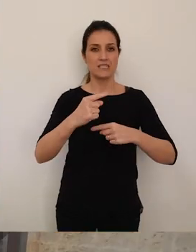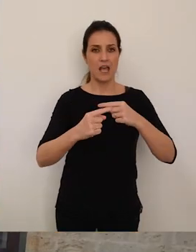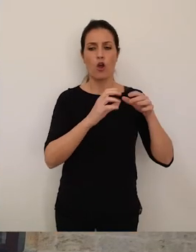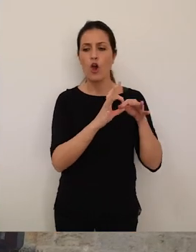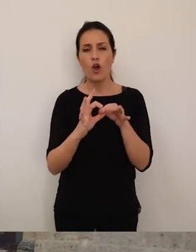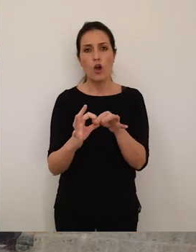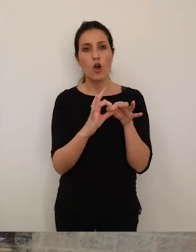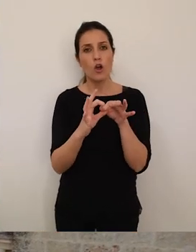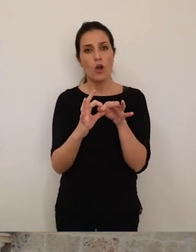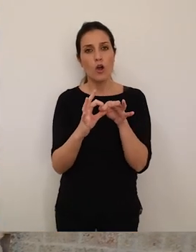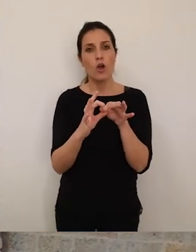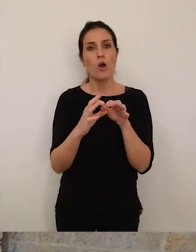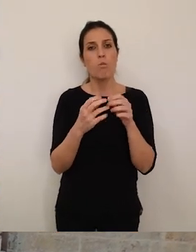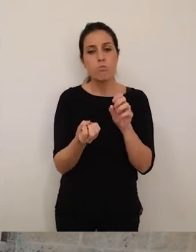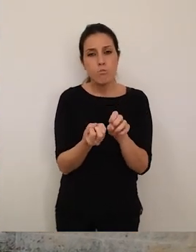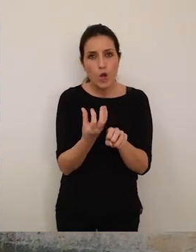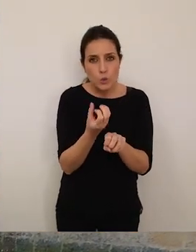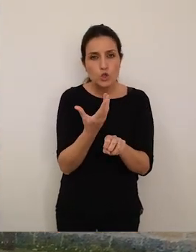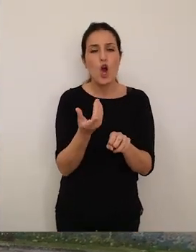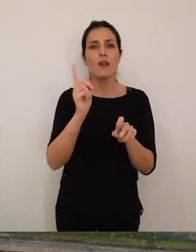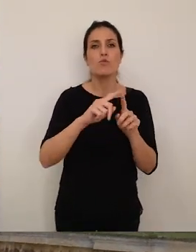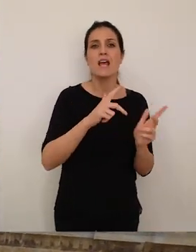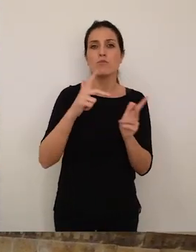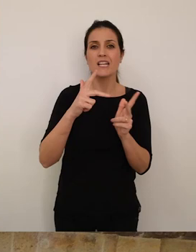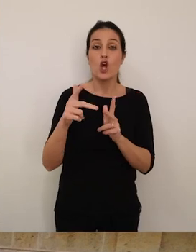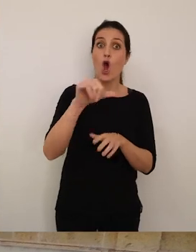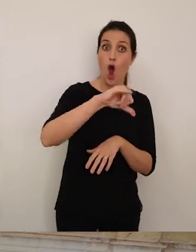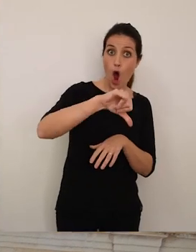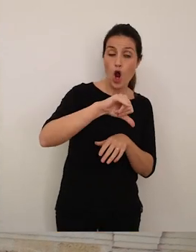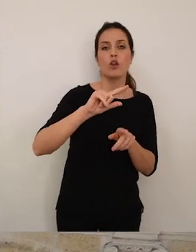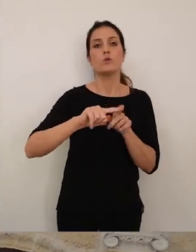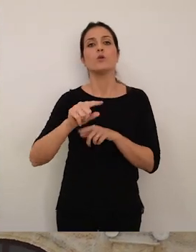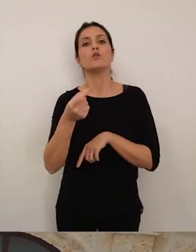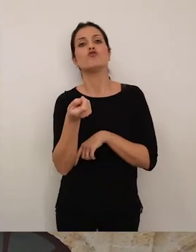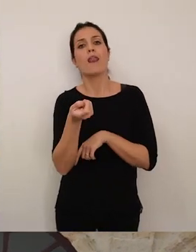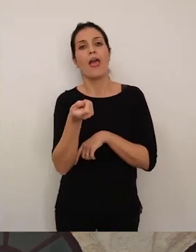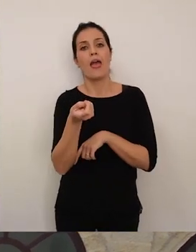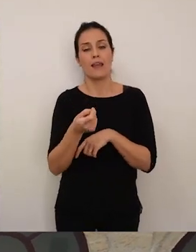contesto finanziario della produzione ed esportazione dell'olio e dei cereali.